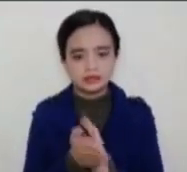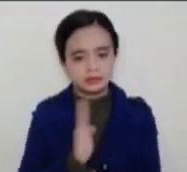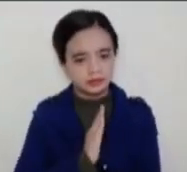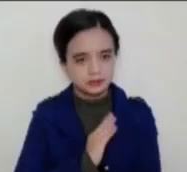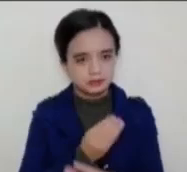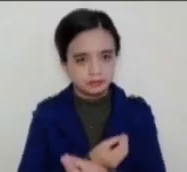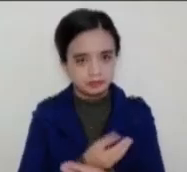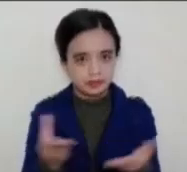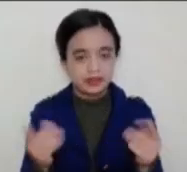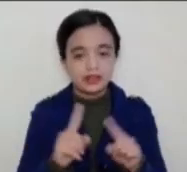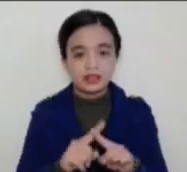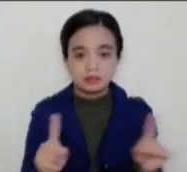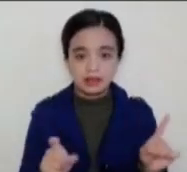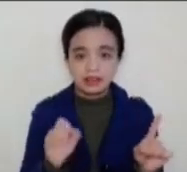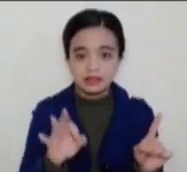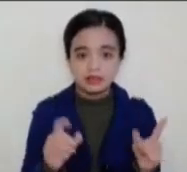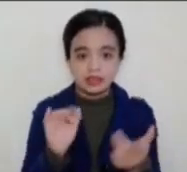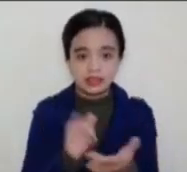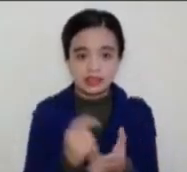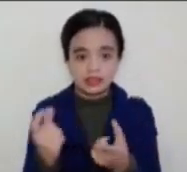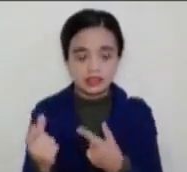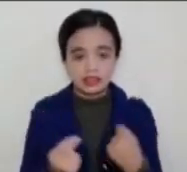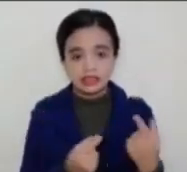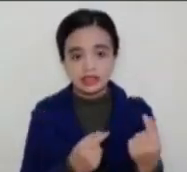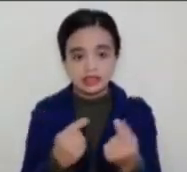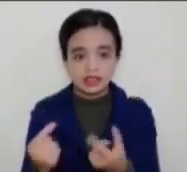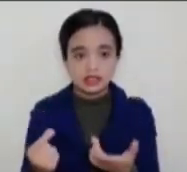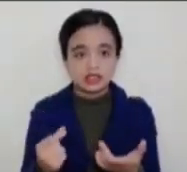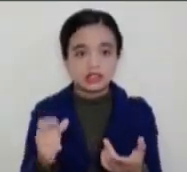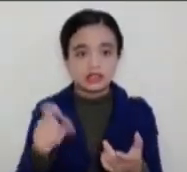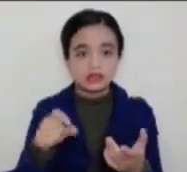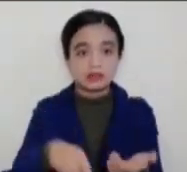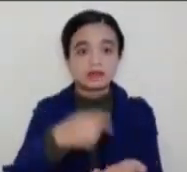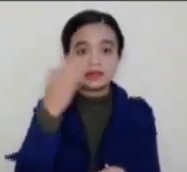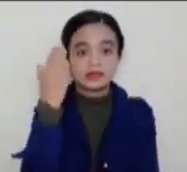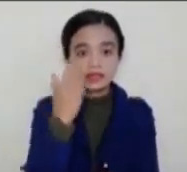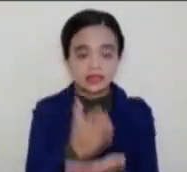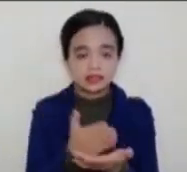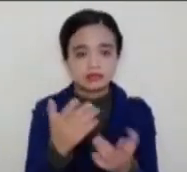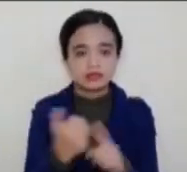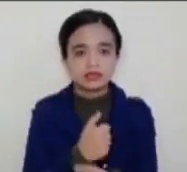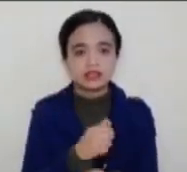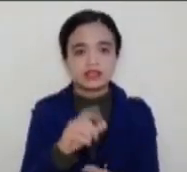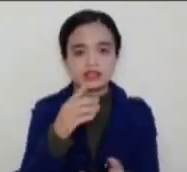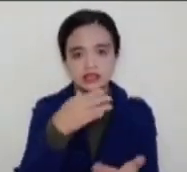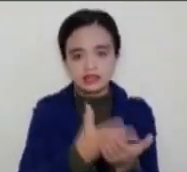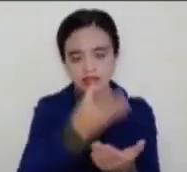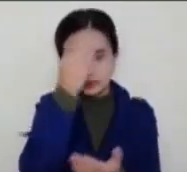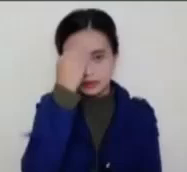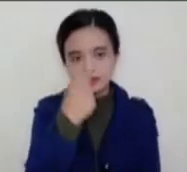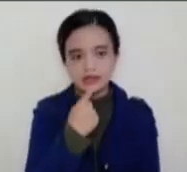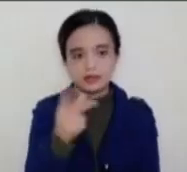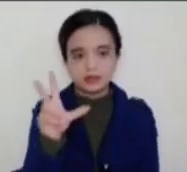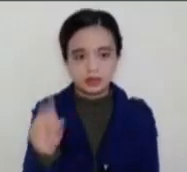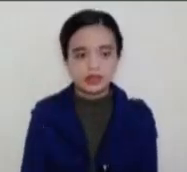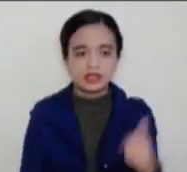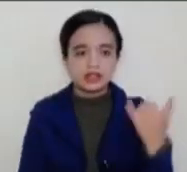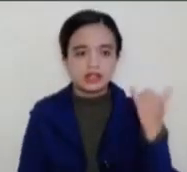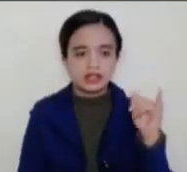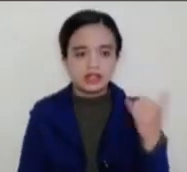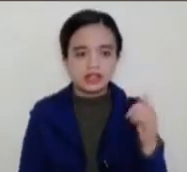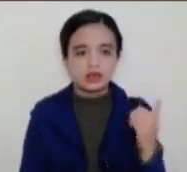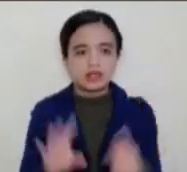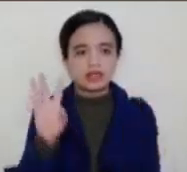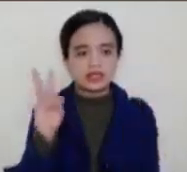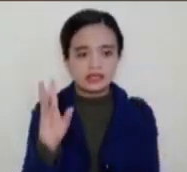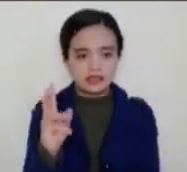Pero kung ginagawa itong bigasan, it has to stop! Learn to say no! Yellow at 9 ang swerte kay Year of the